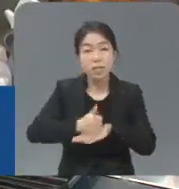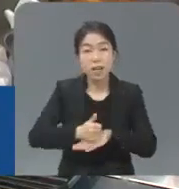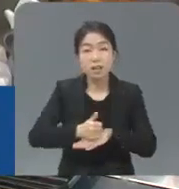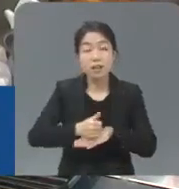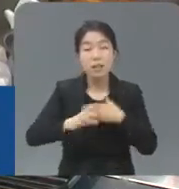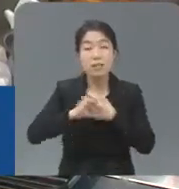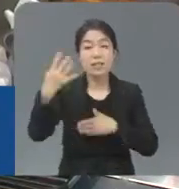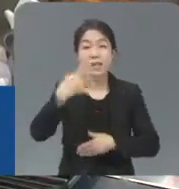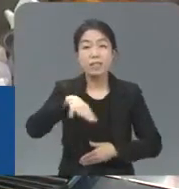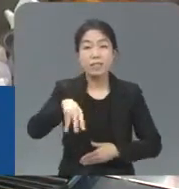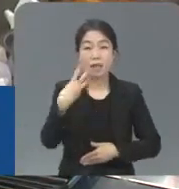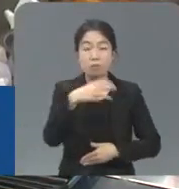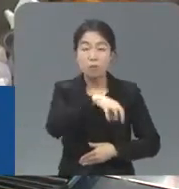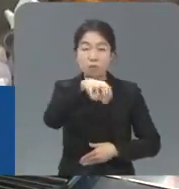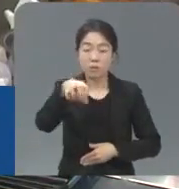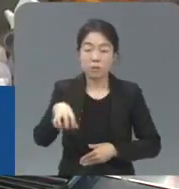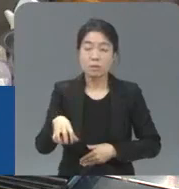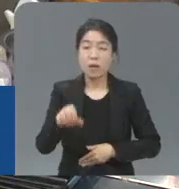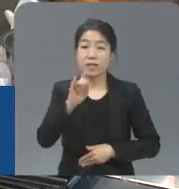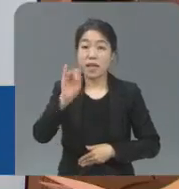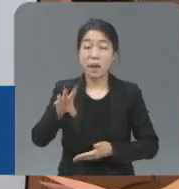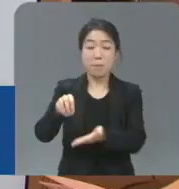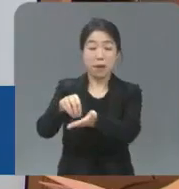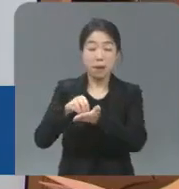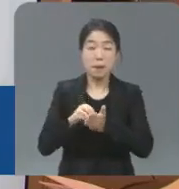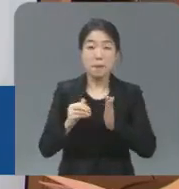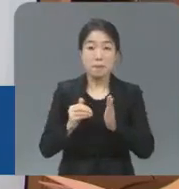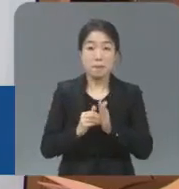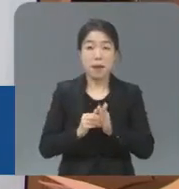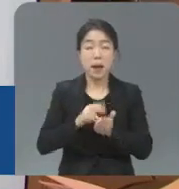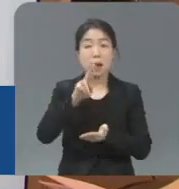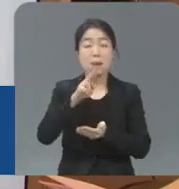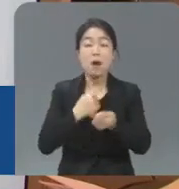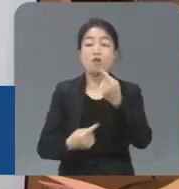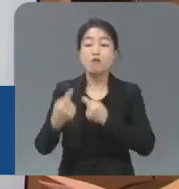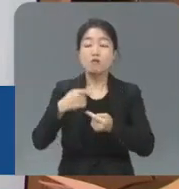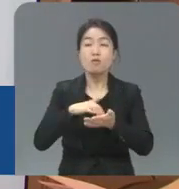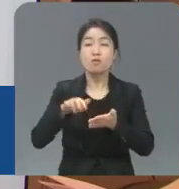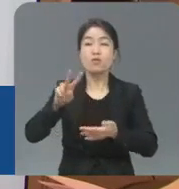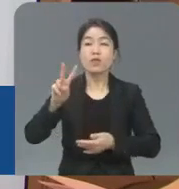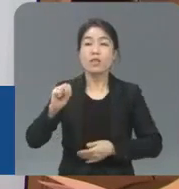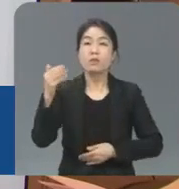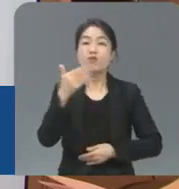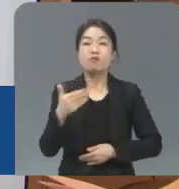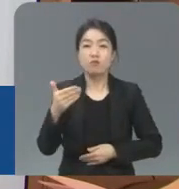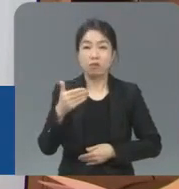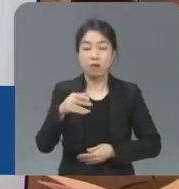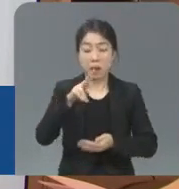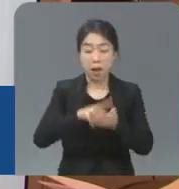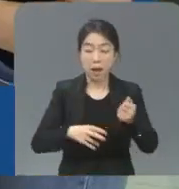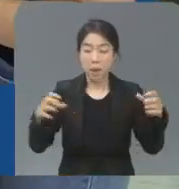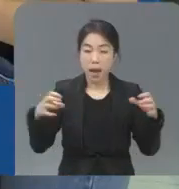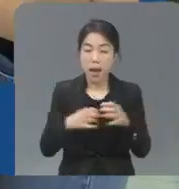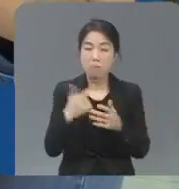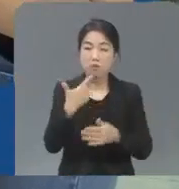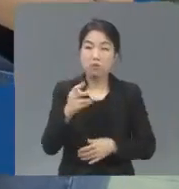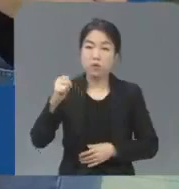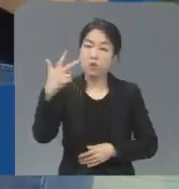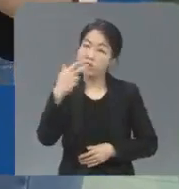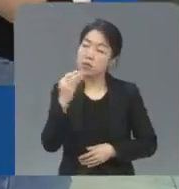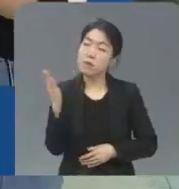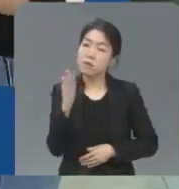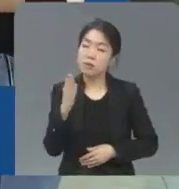4,300여 곳이 공공배달 앱에 입점했으며 누적 배달 주문 2만 9천여 건, 매출 6억 7천여만 원을